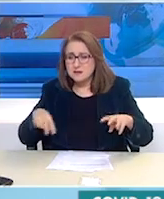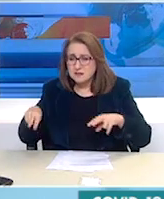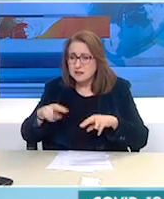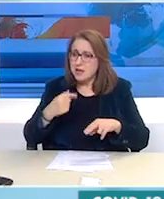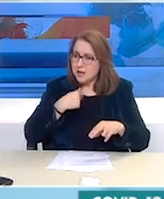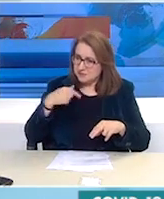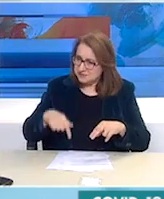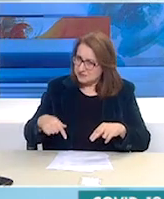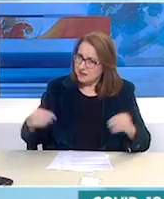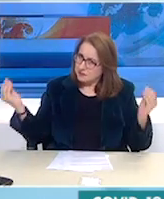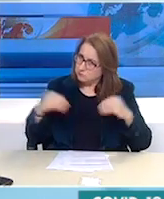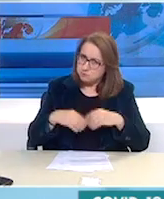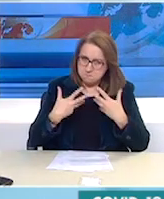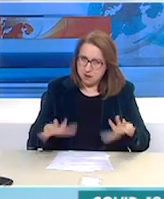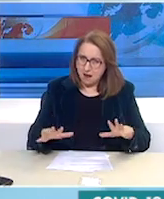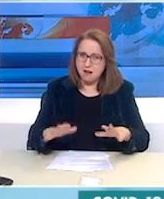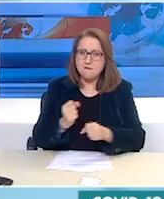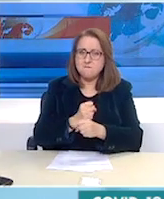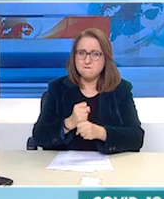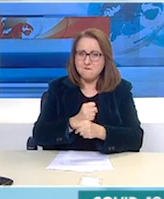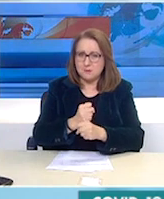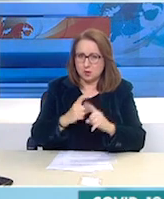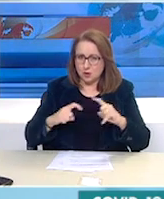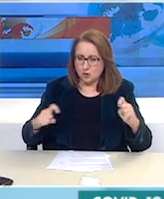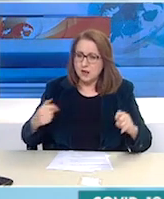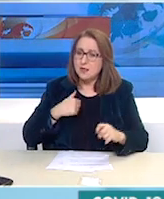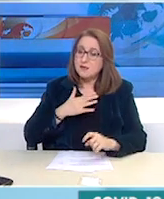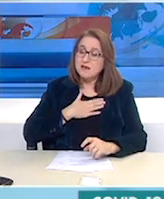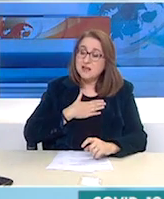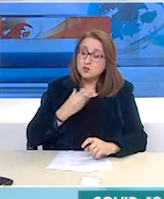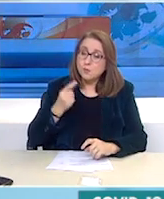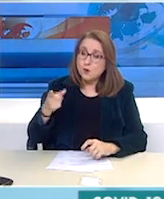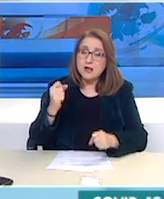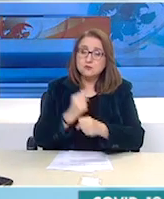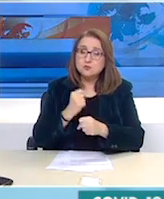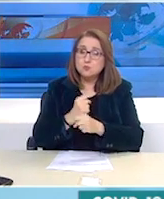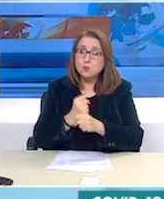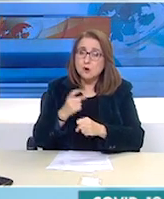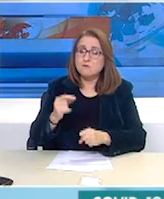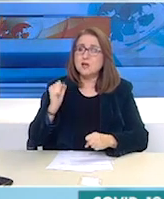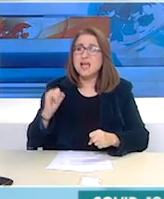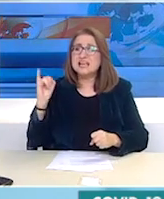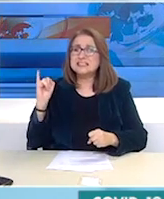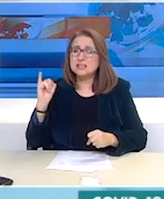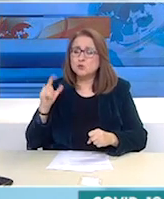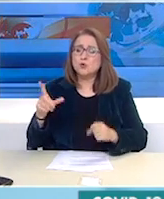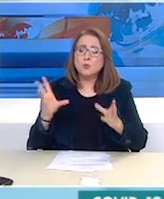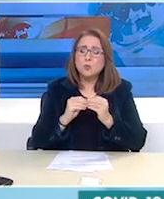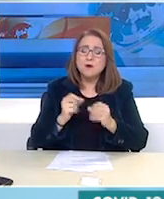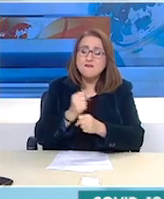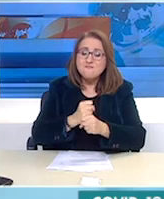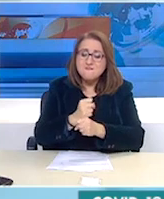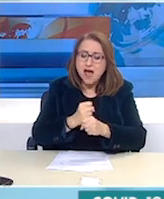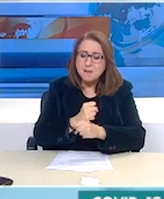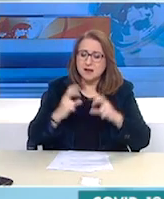και υλικό σήμερα φαρμακευτικό, να ευχαριστήσω τους εργαζόμενους στον Εθνικό Οργανισμό Φαρμάκων και Ινστιτούτο Φαρμακευτικής Έρευνας και Τεχνολογίας,